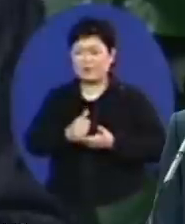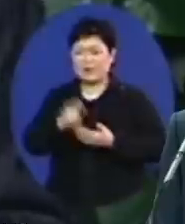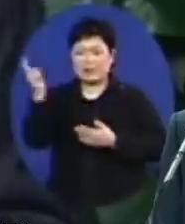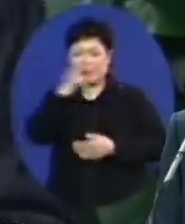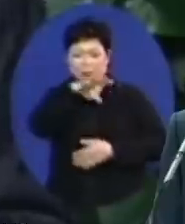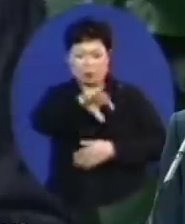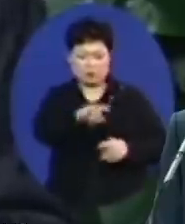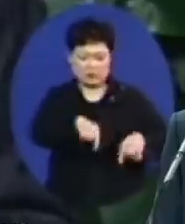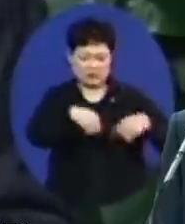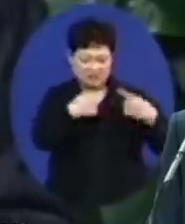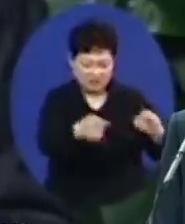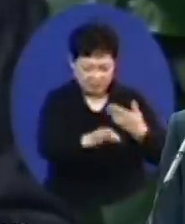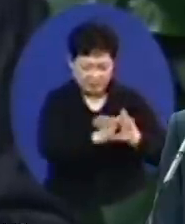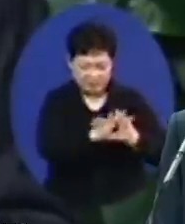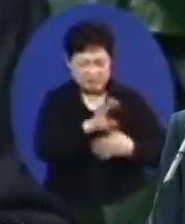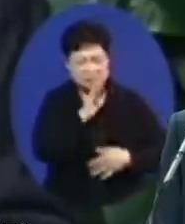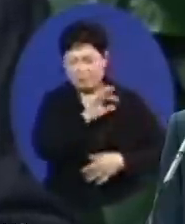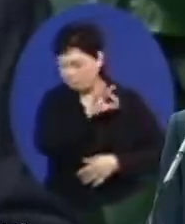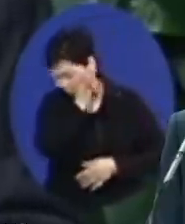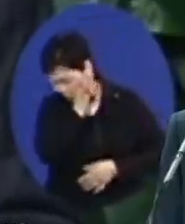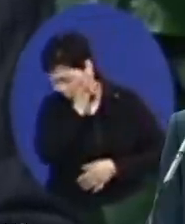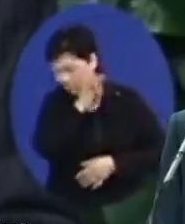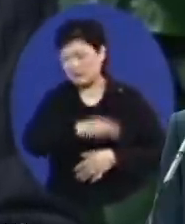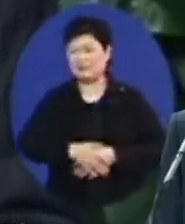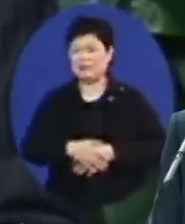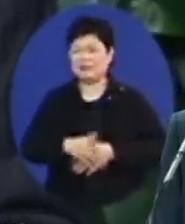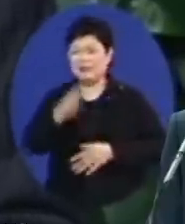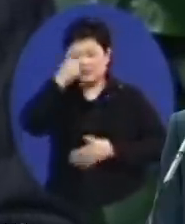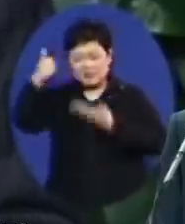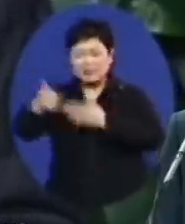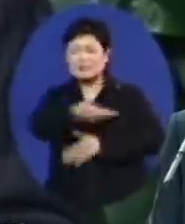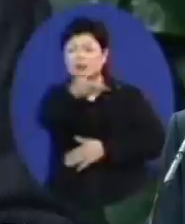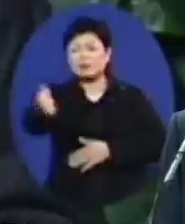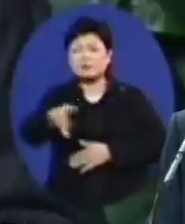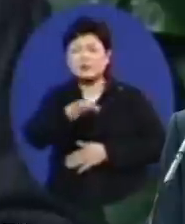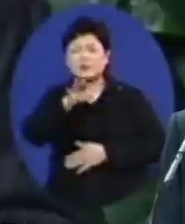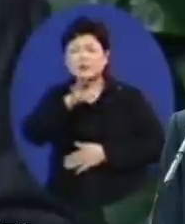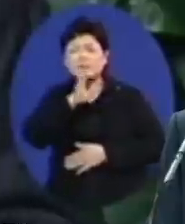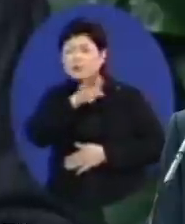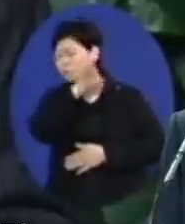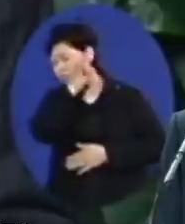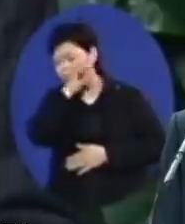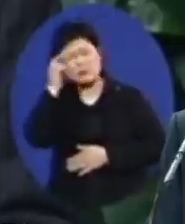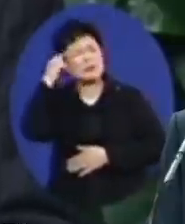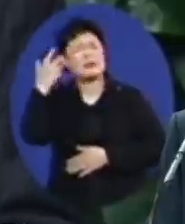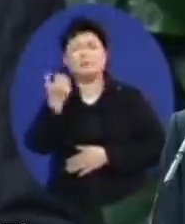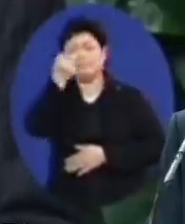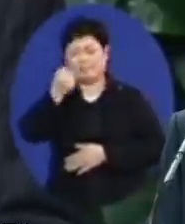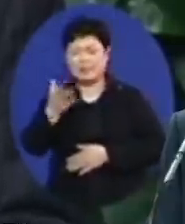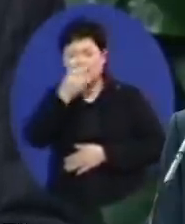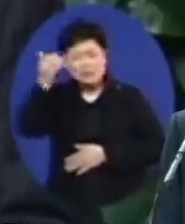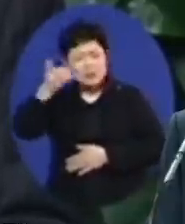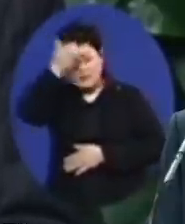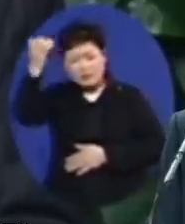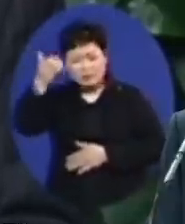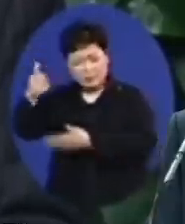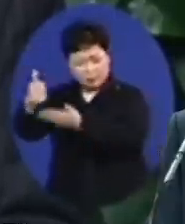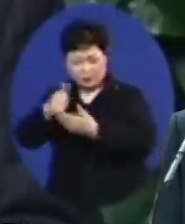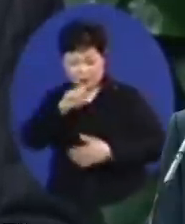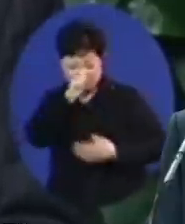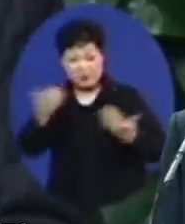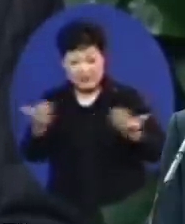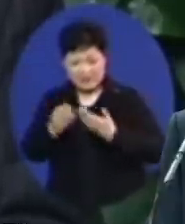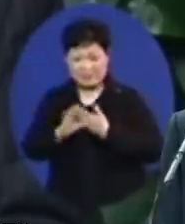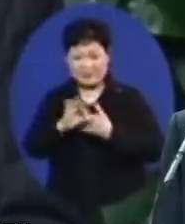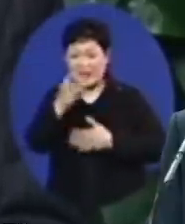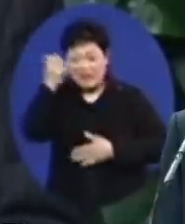가면 얼마나 부끄러운 일입니까? 성령님이 얼마나 여러분을 부끄럽게 생각하겠습니까? 성령님을 모시고 좋은 일을 하면